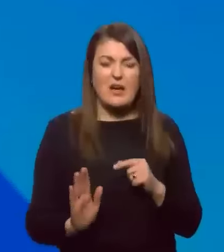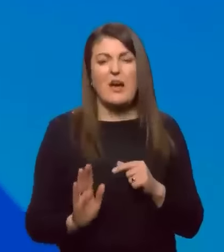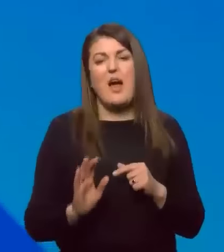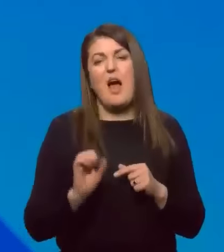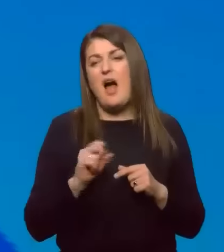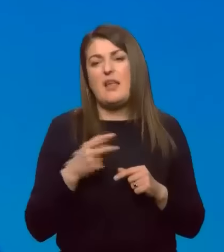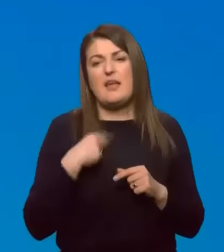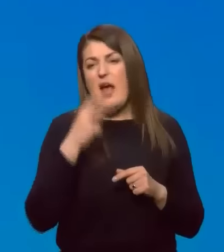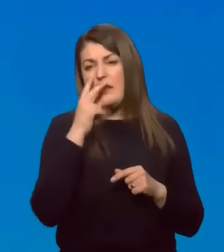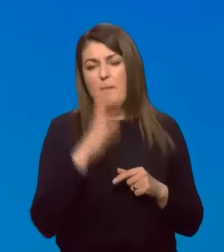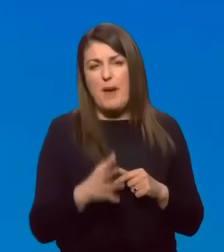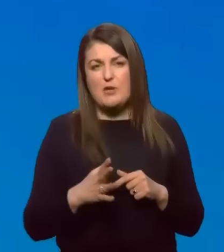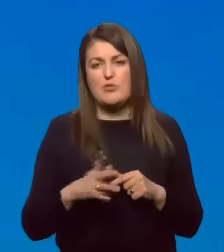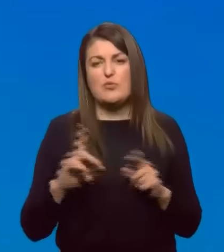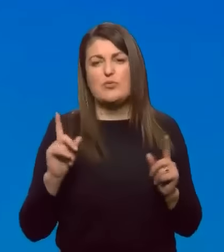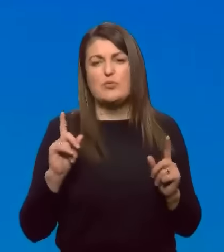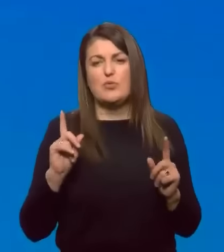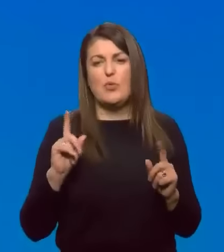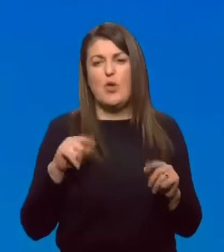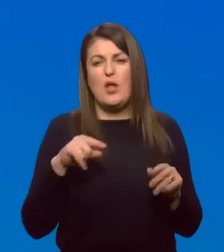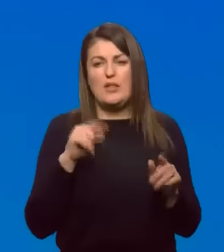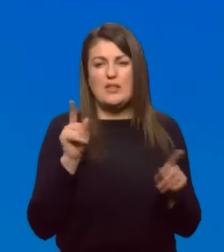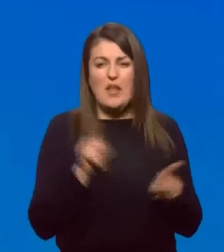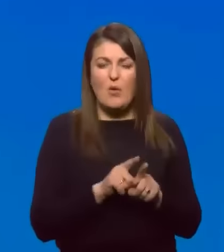Але я не бачу